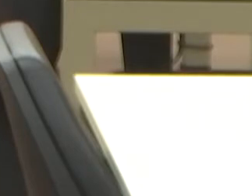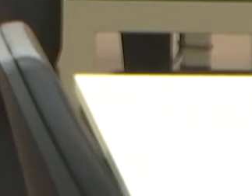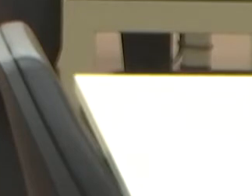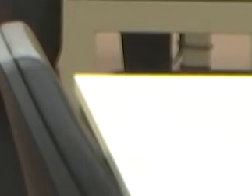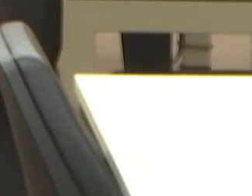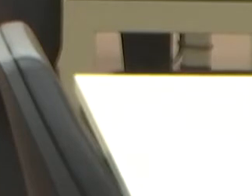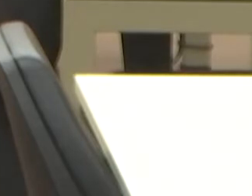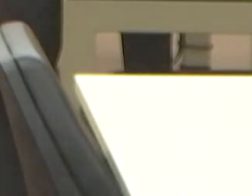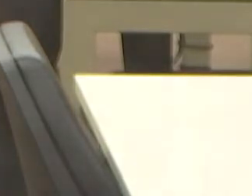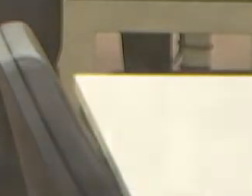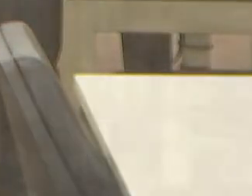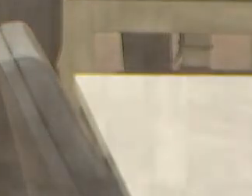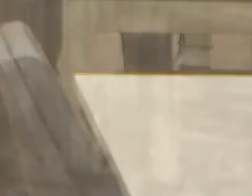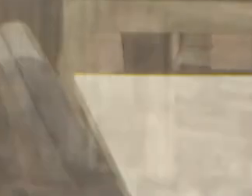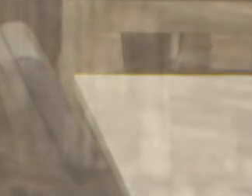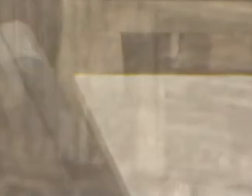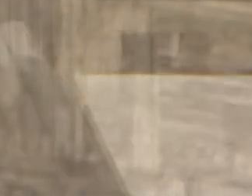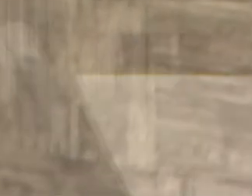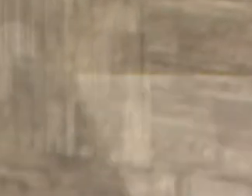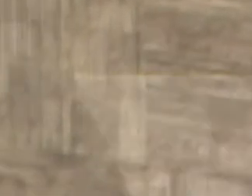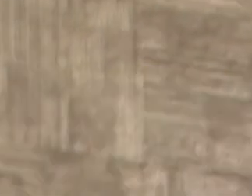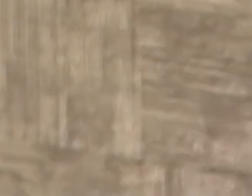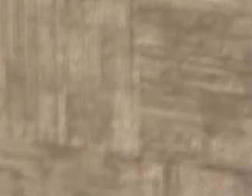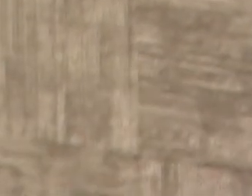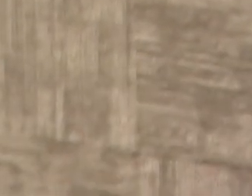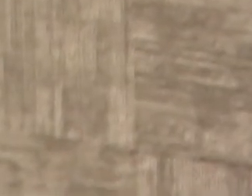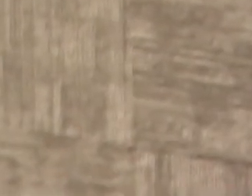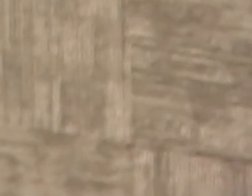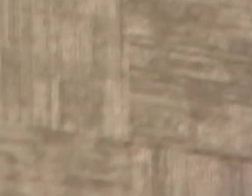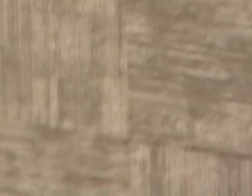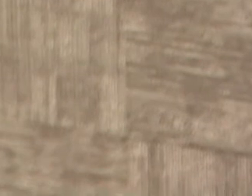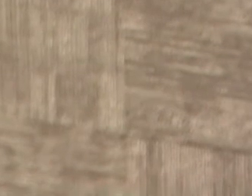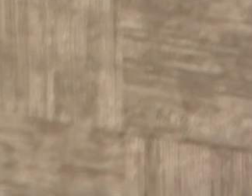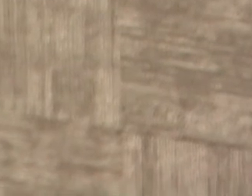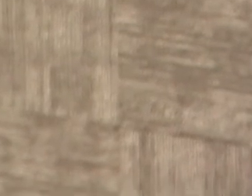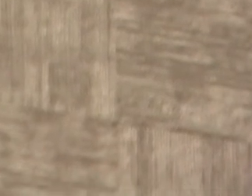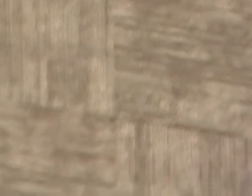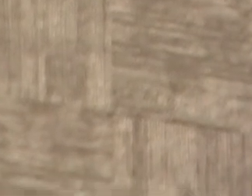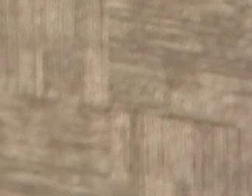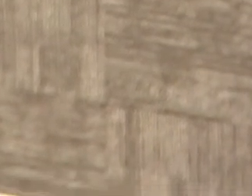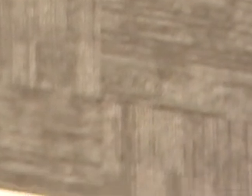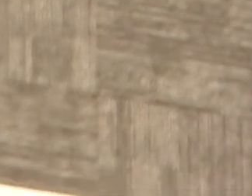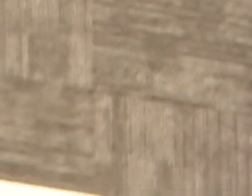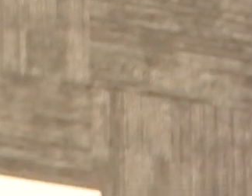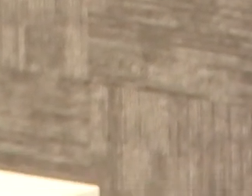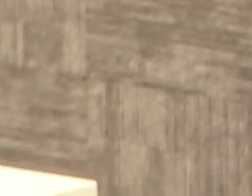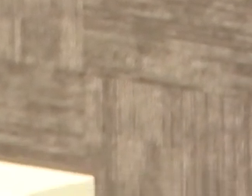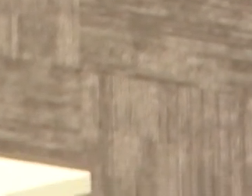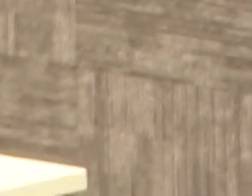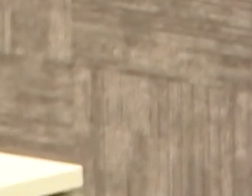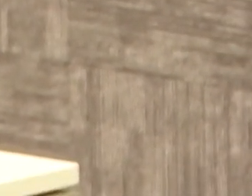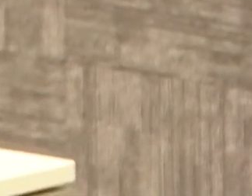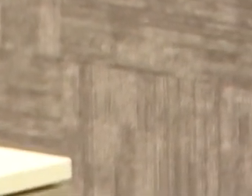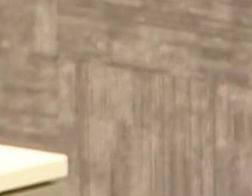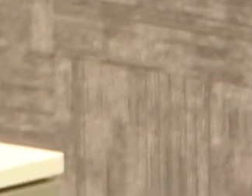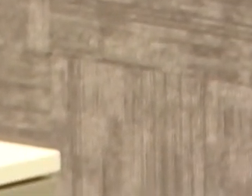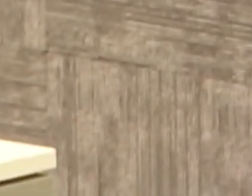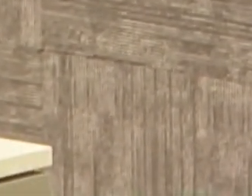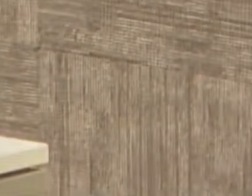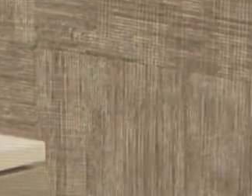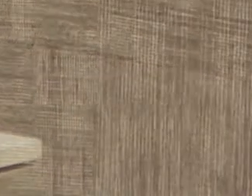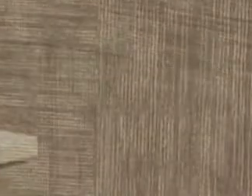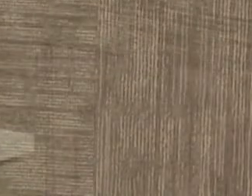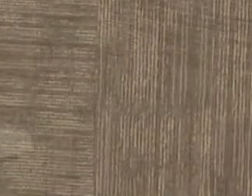sorridendo a caso e regla, mi enfermo seguro que no